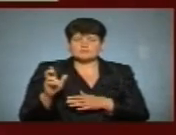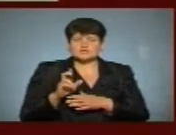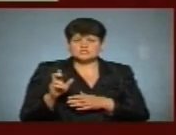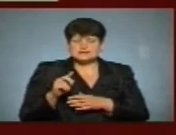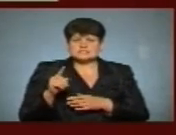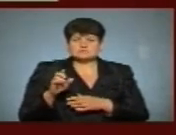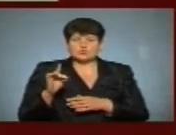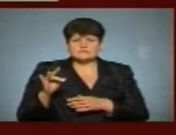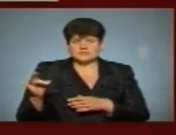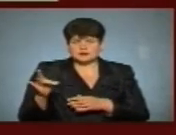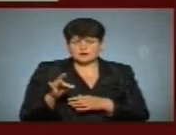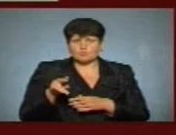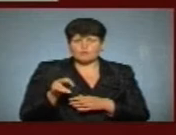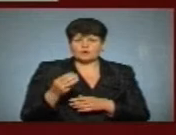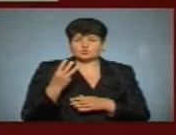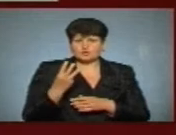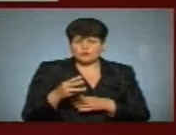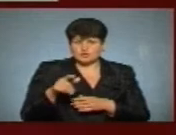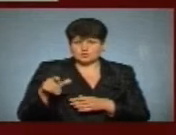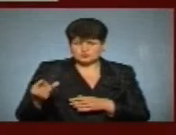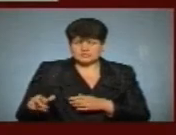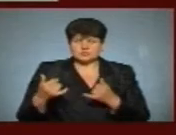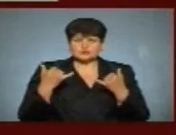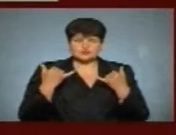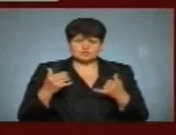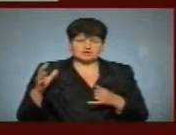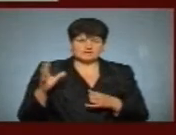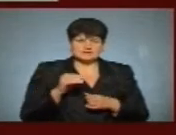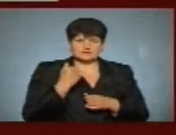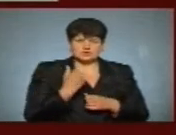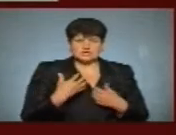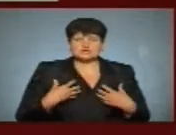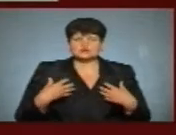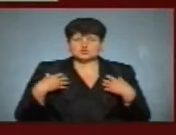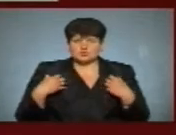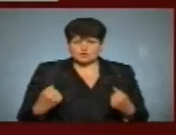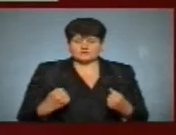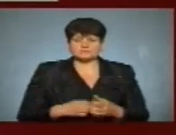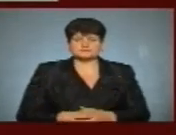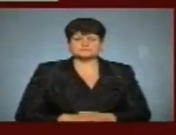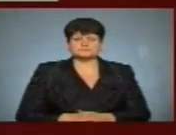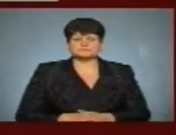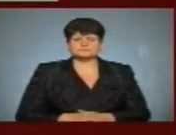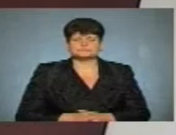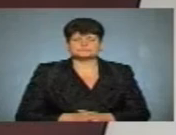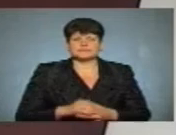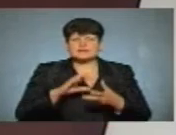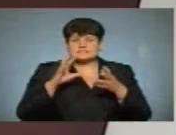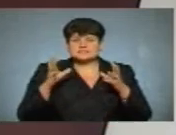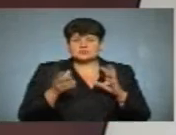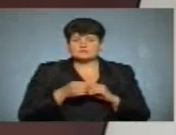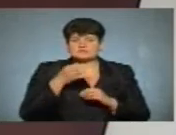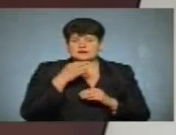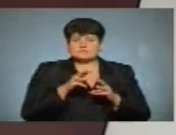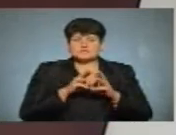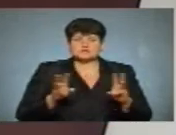та Зборівському районах. По 3 людей на сьогодні усі вони здорові, каже Володимир Паничев. Загалом, як повідомив